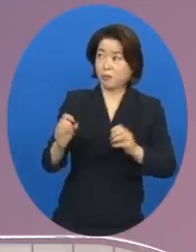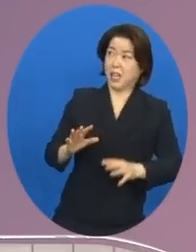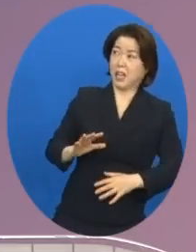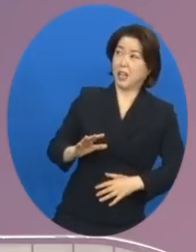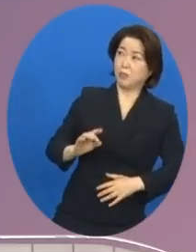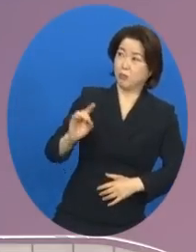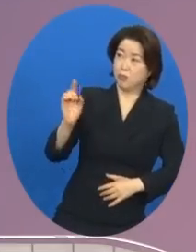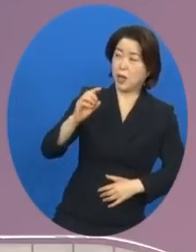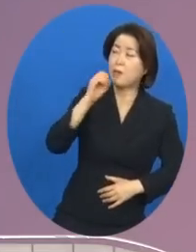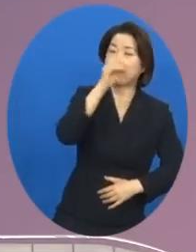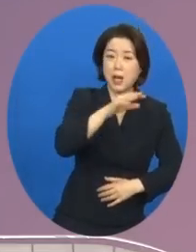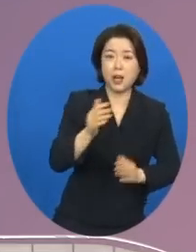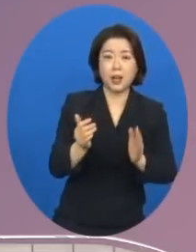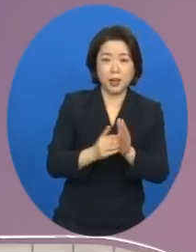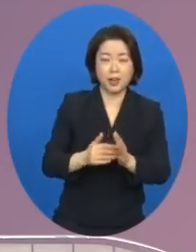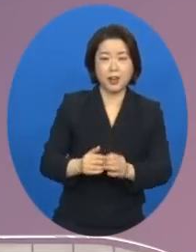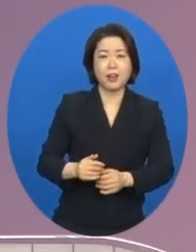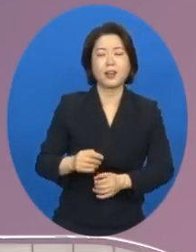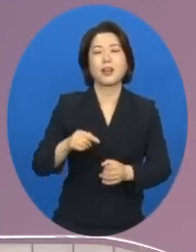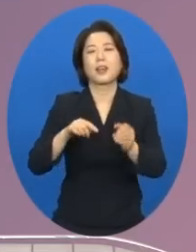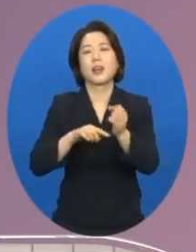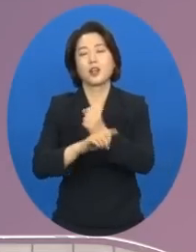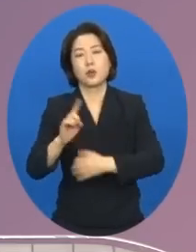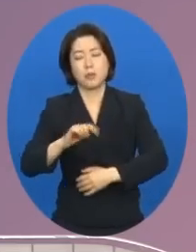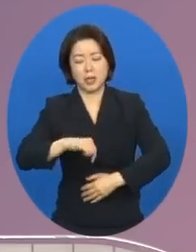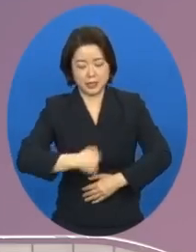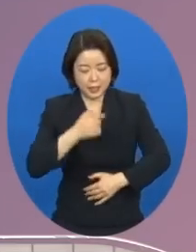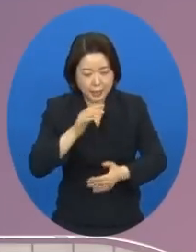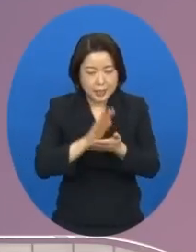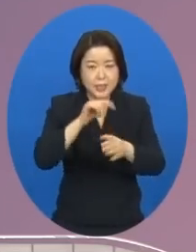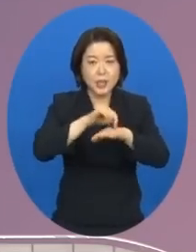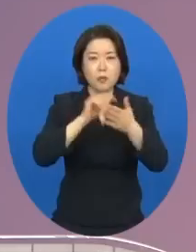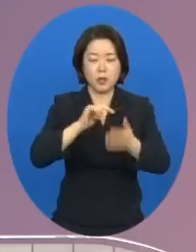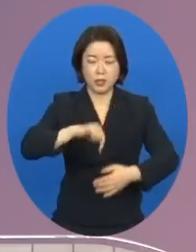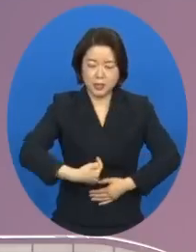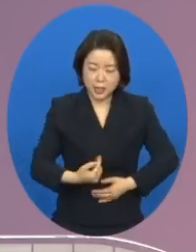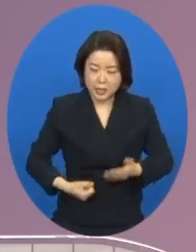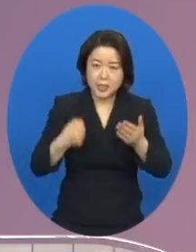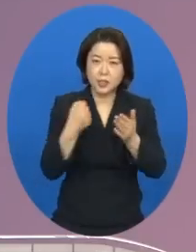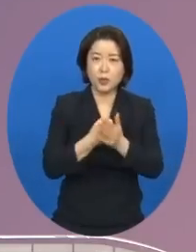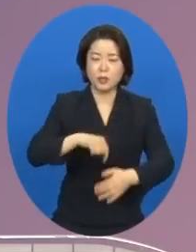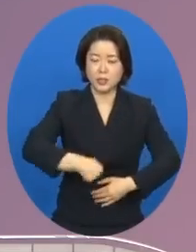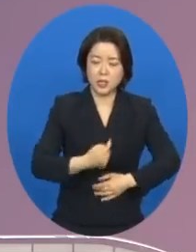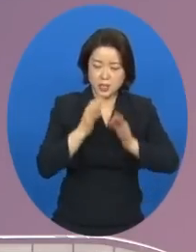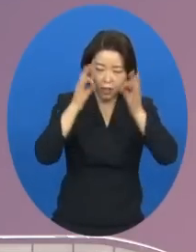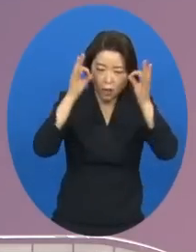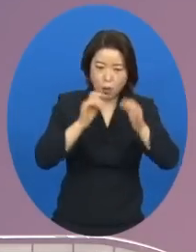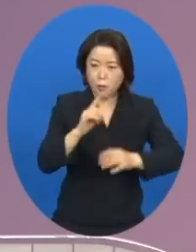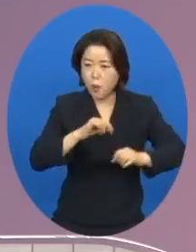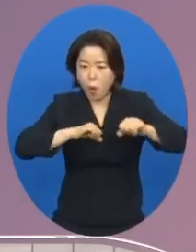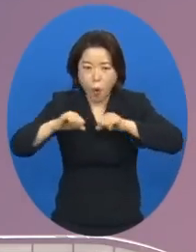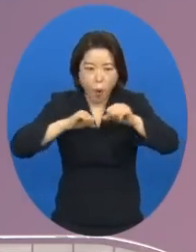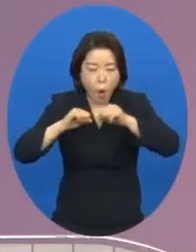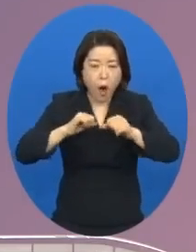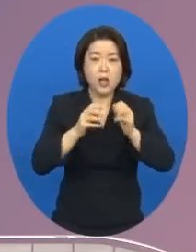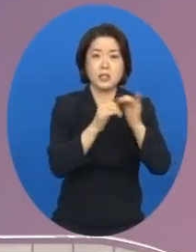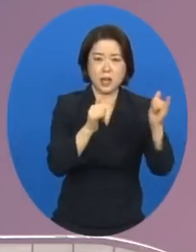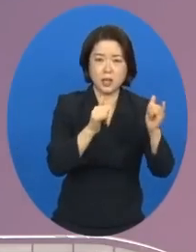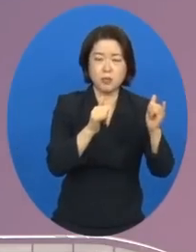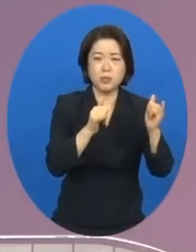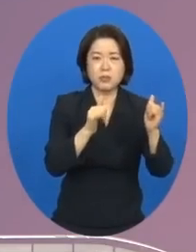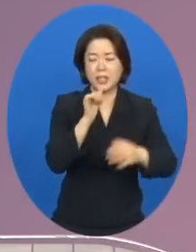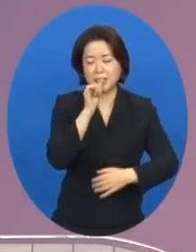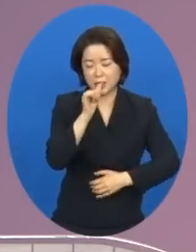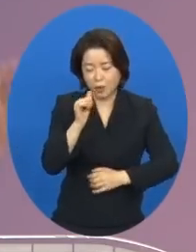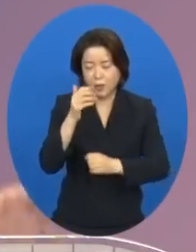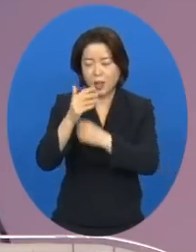하셨습니다. 이유는 자신의 열정, 자신의 결심, 자신의 노력 가지고 뭘 해보겠다는 사람은 절대로